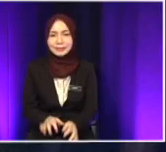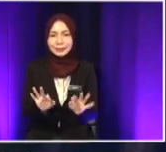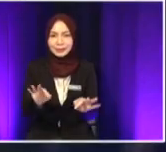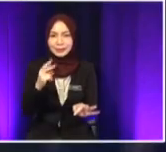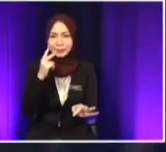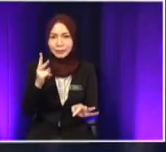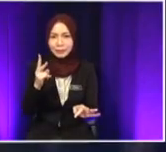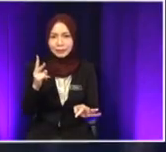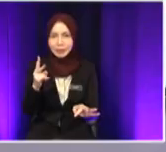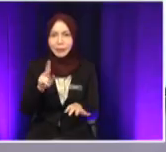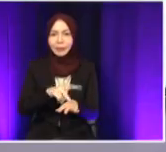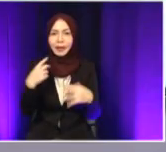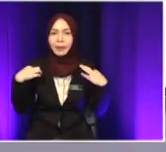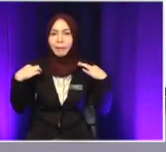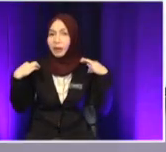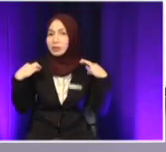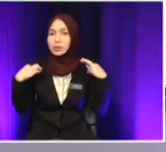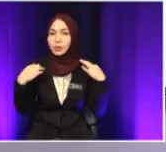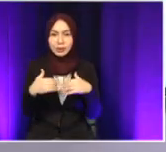dengan Islam